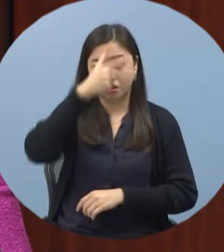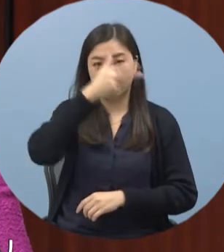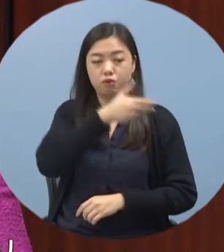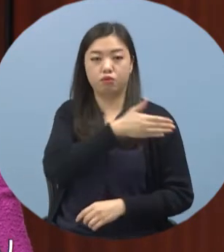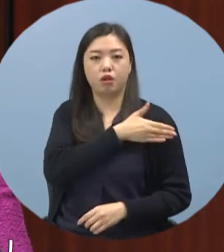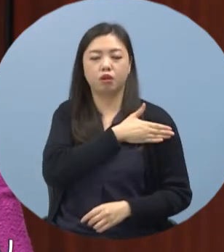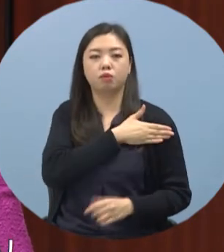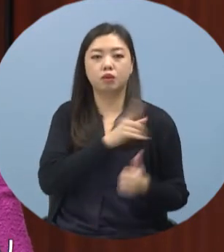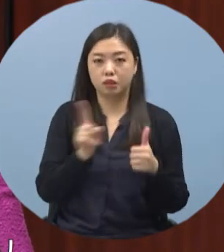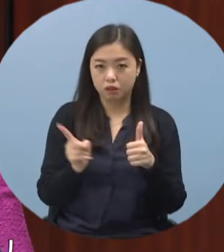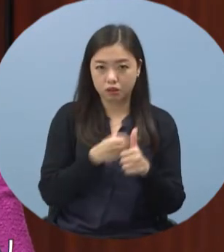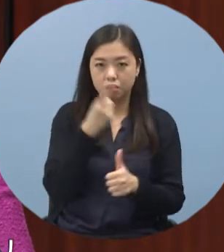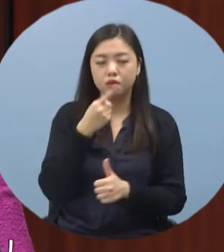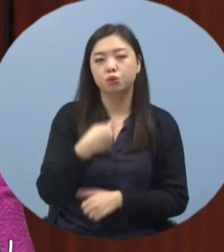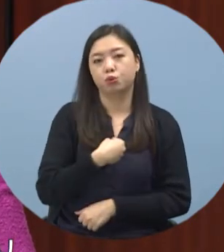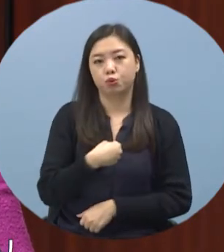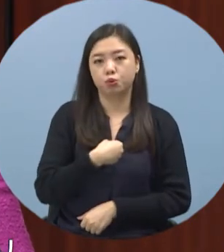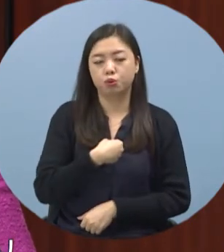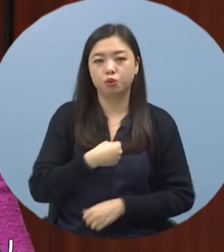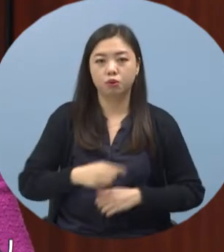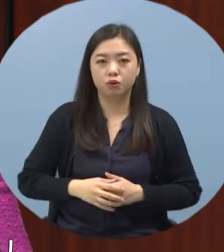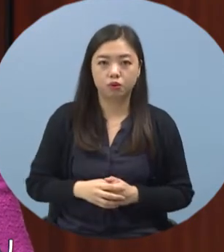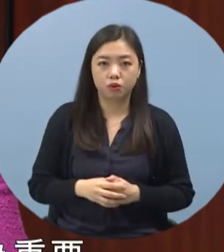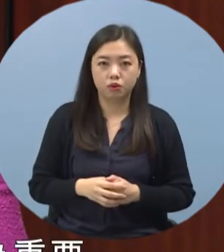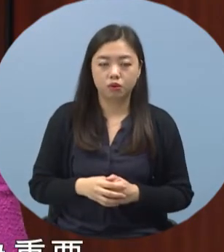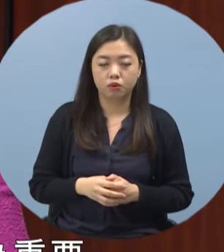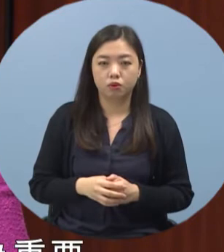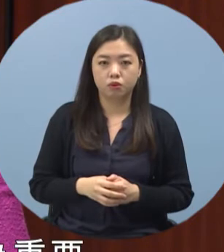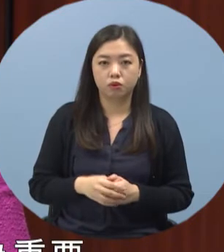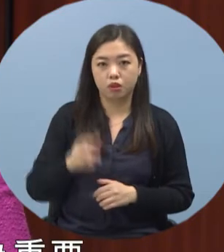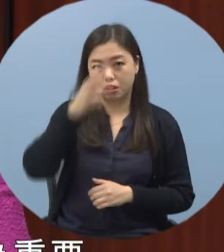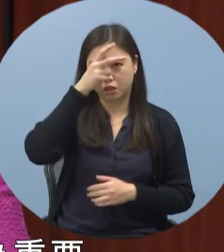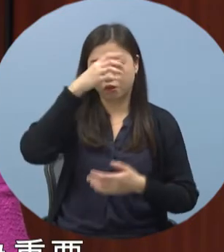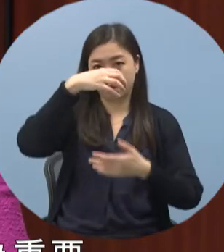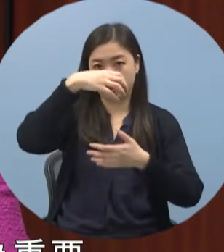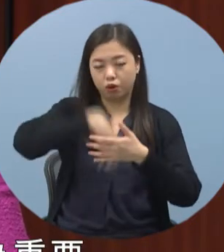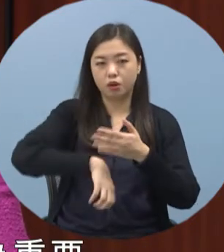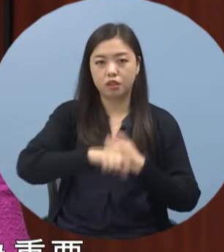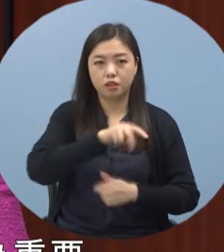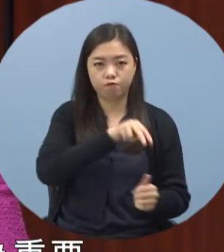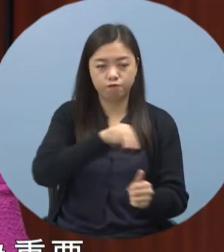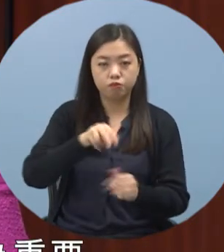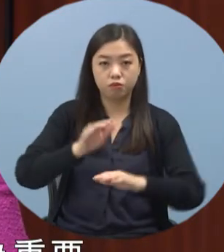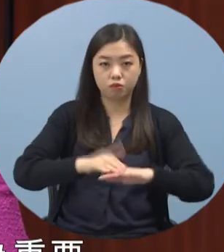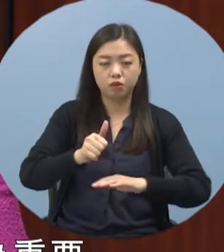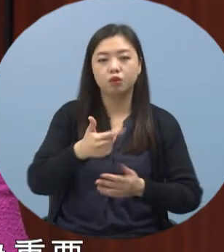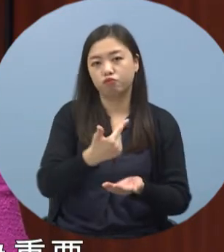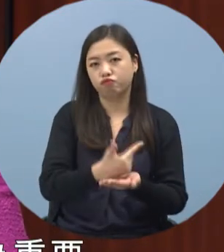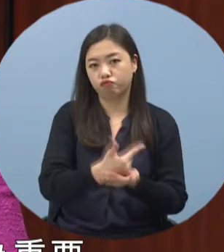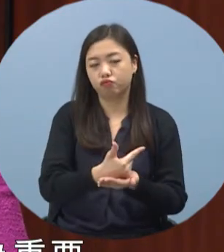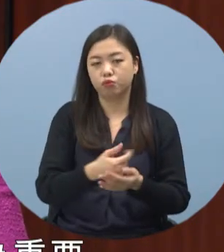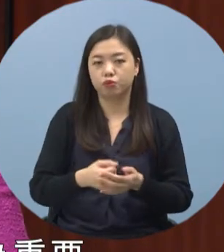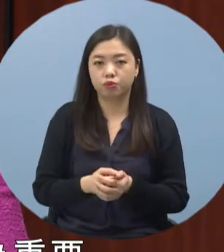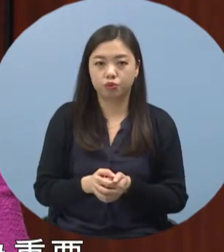府，我們是管治的第一責任人，所以在政府裏面的治理人才是至為重